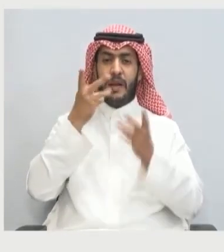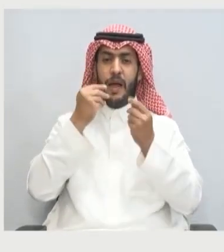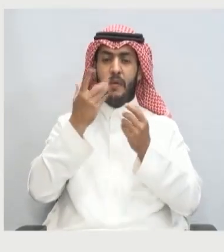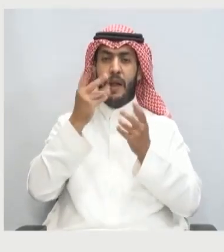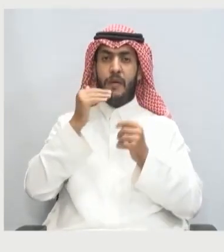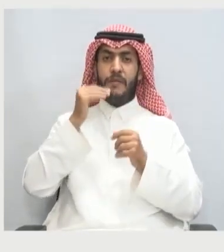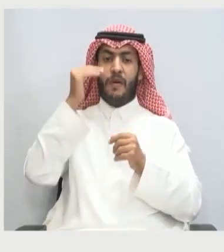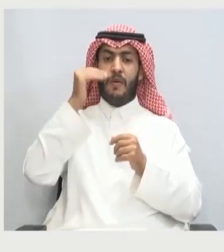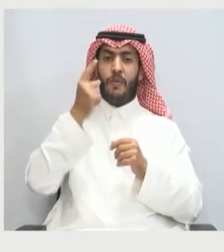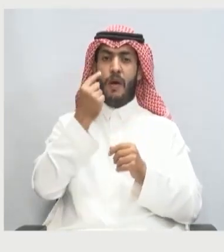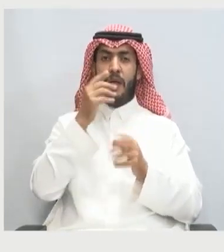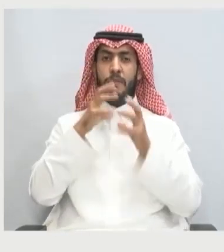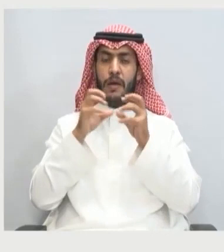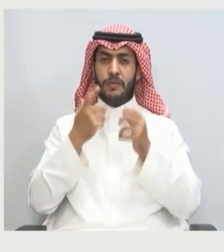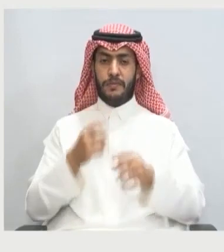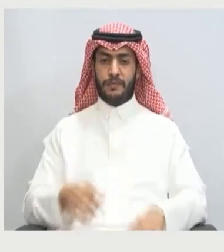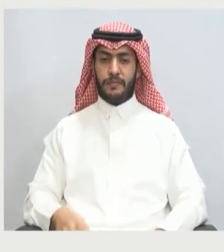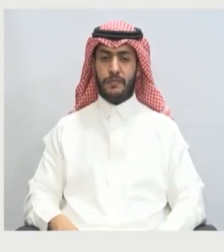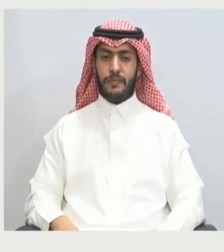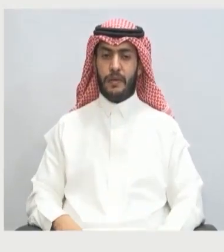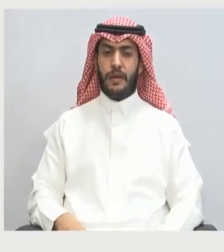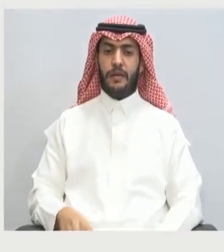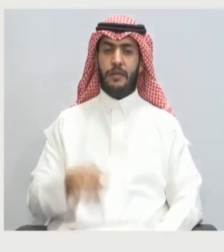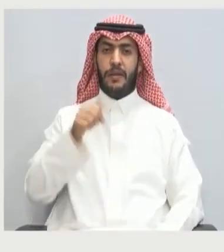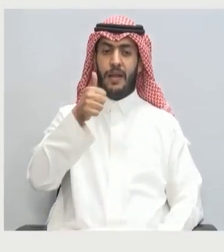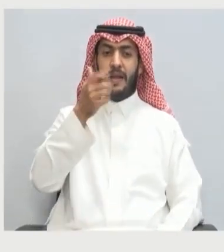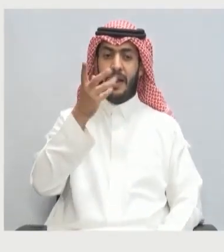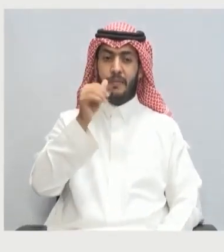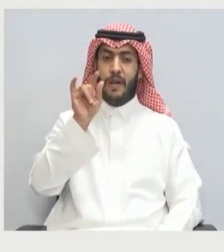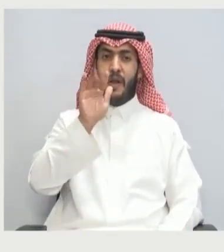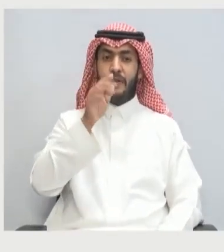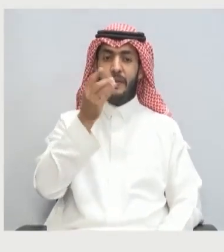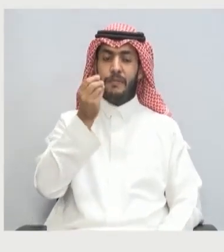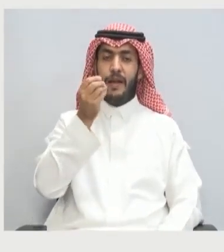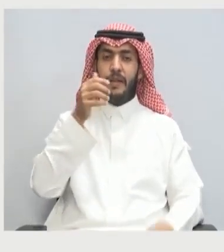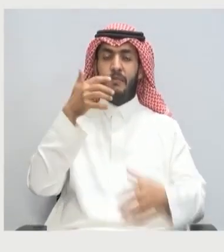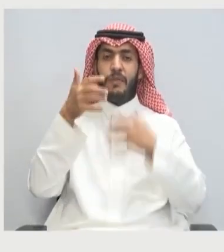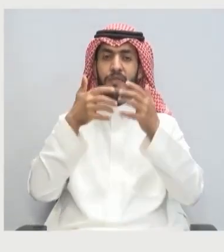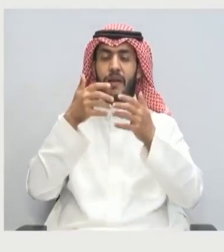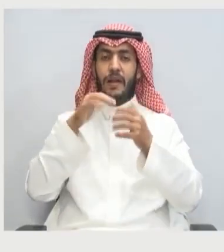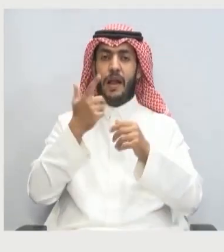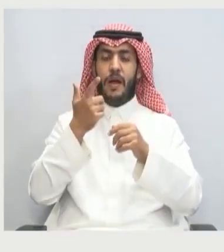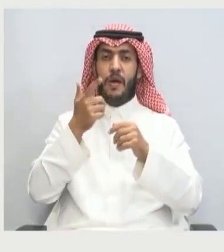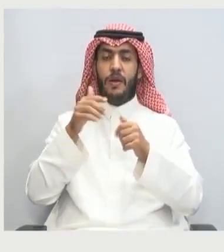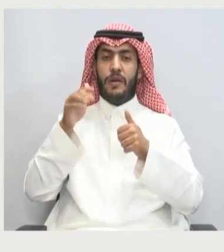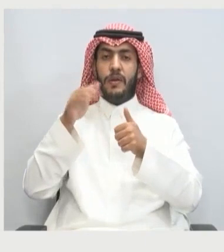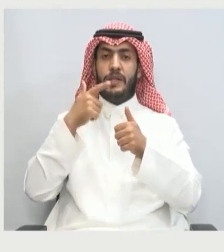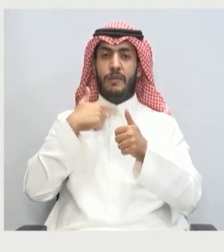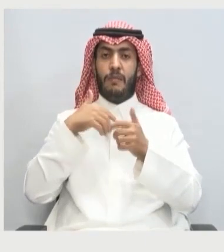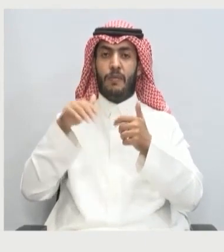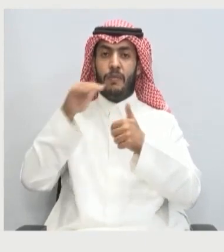العلوي واحد هنا يعني انه الاس للماده المتفاعله او رتبه نسميه